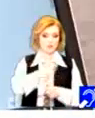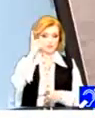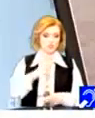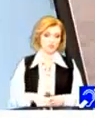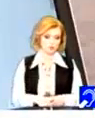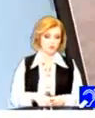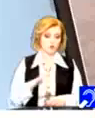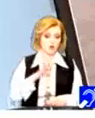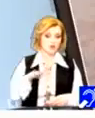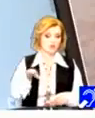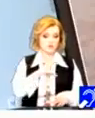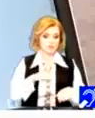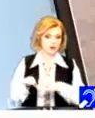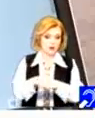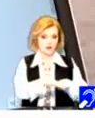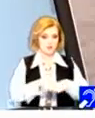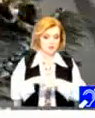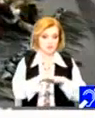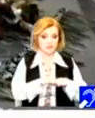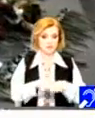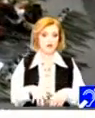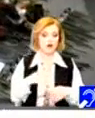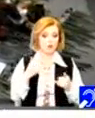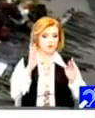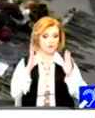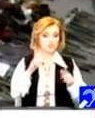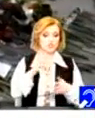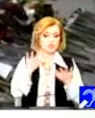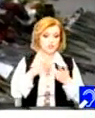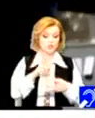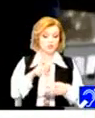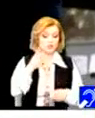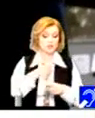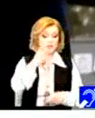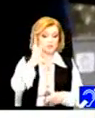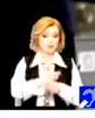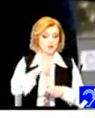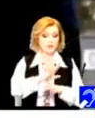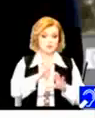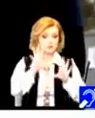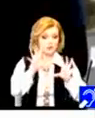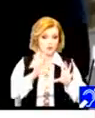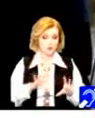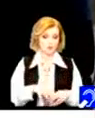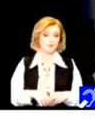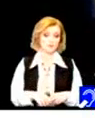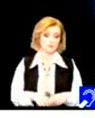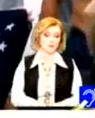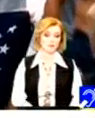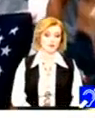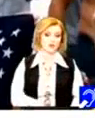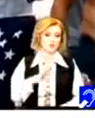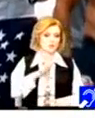și identitate, cum este exemplul bascilor. Acum însă Facebook consideră că aceste concepte sunt profund legate de organizații care